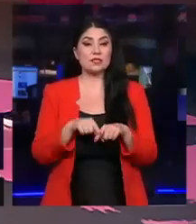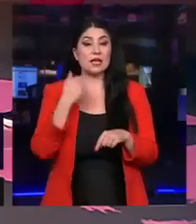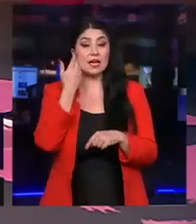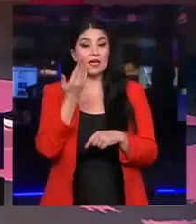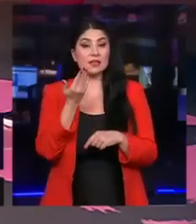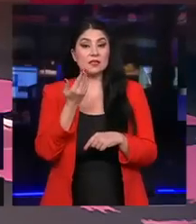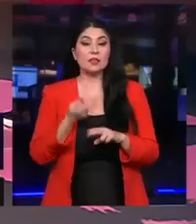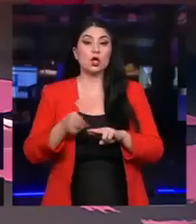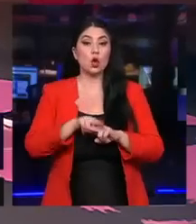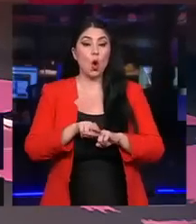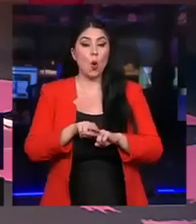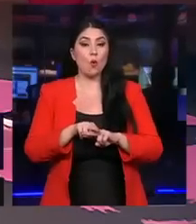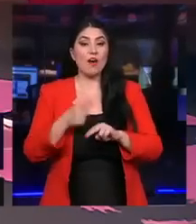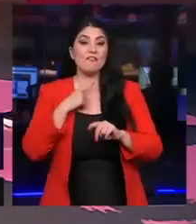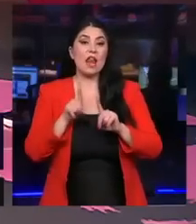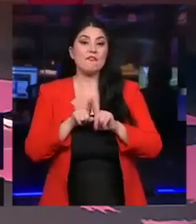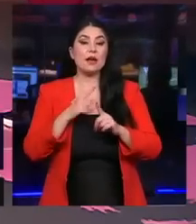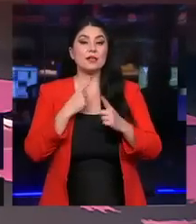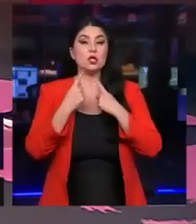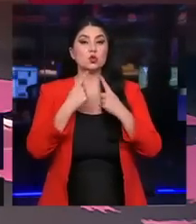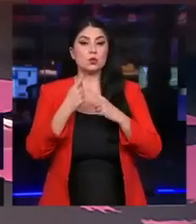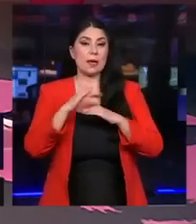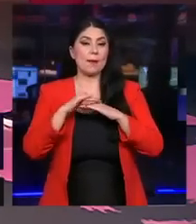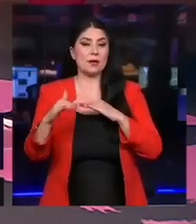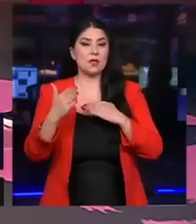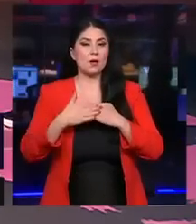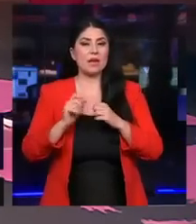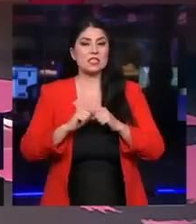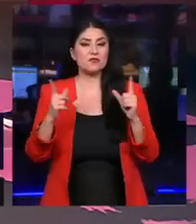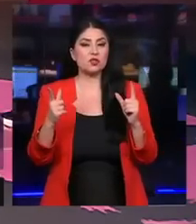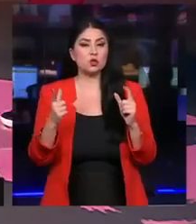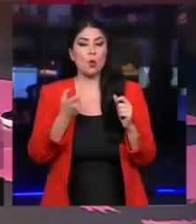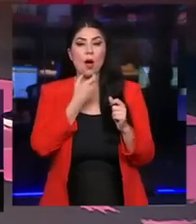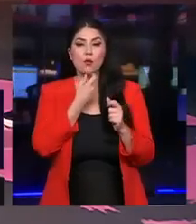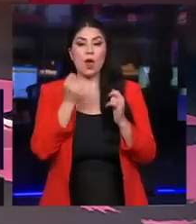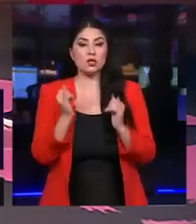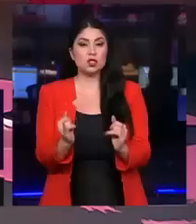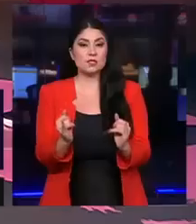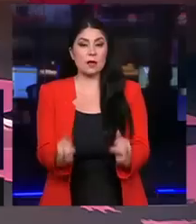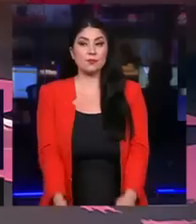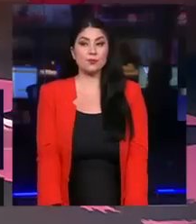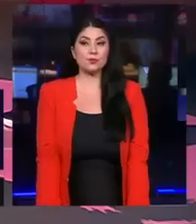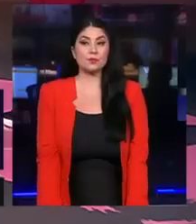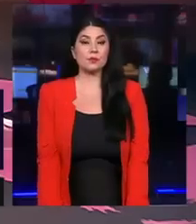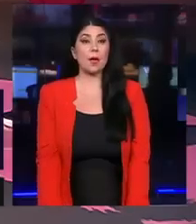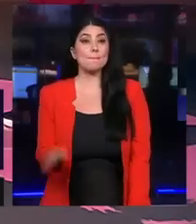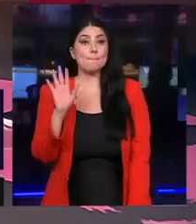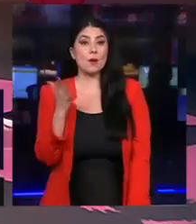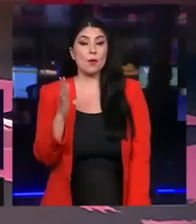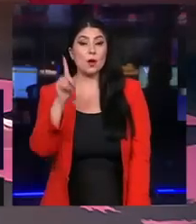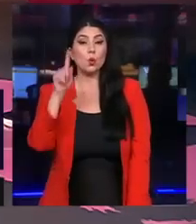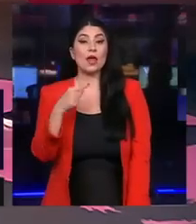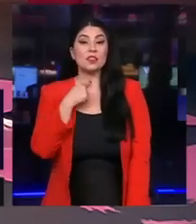va repune pe masă această discuție undeva spre finalul acestui an, cel mai probabil